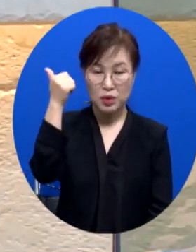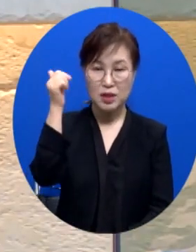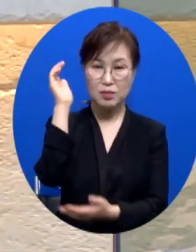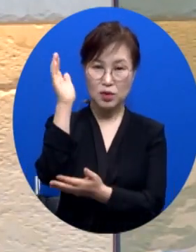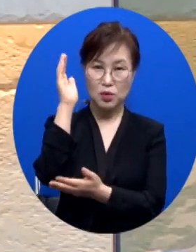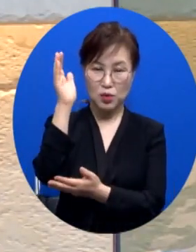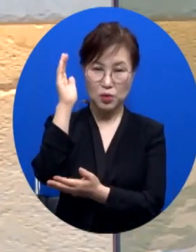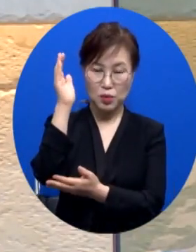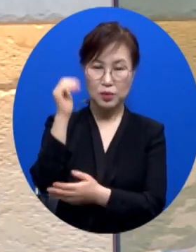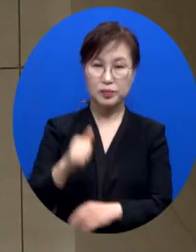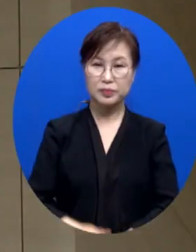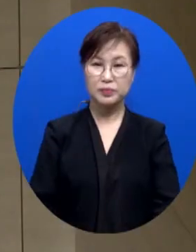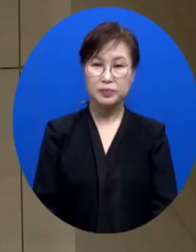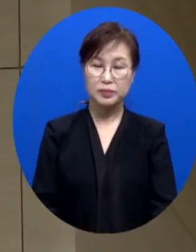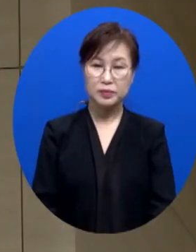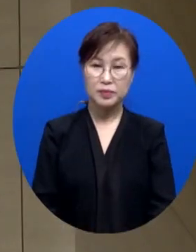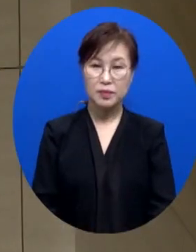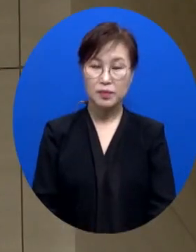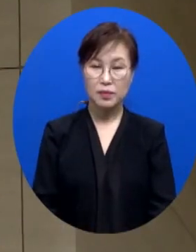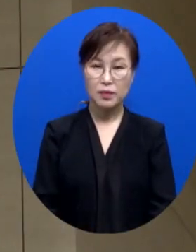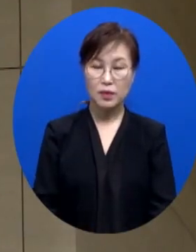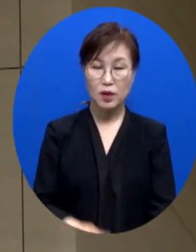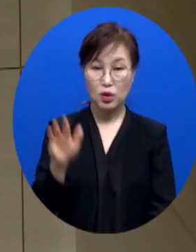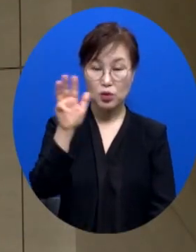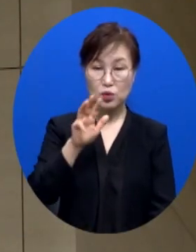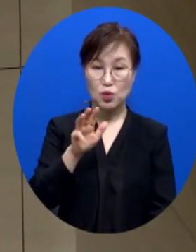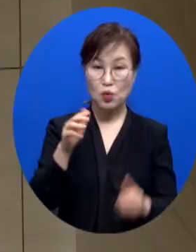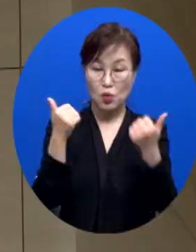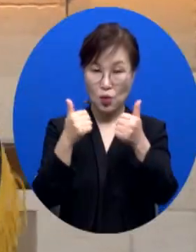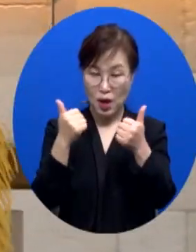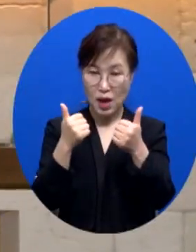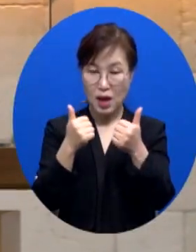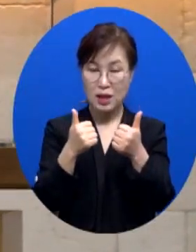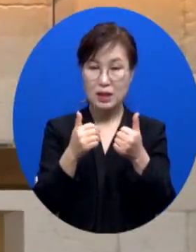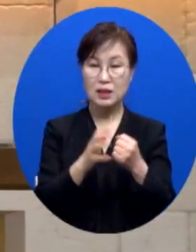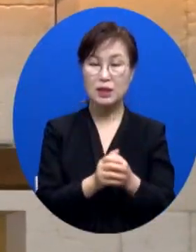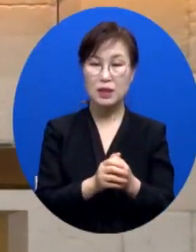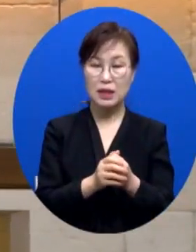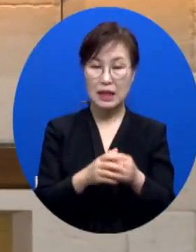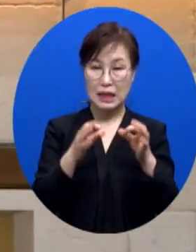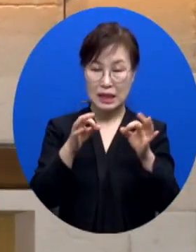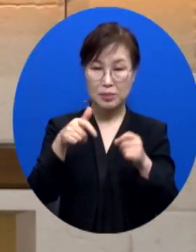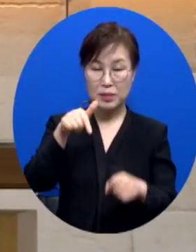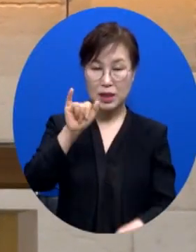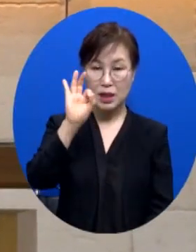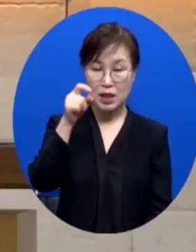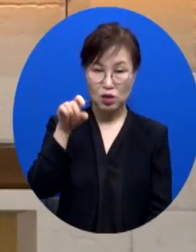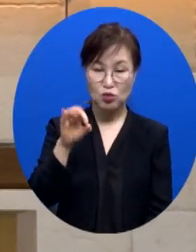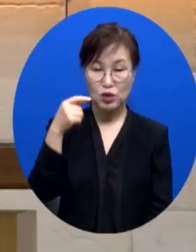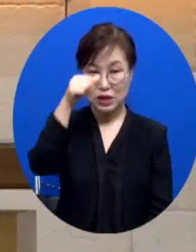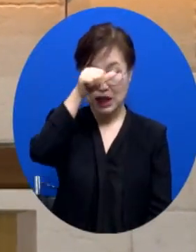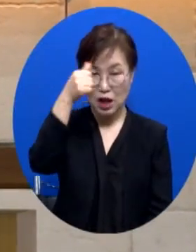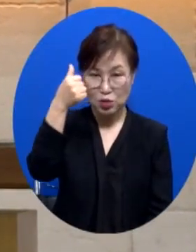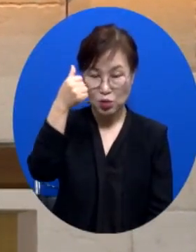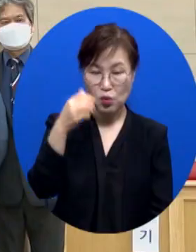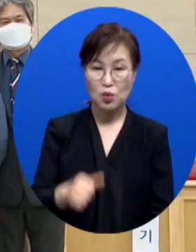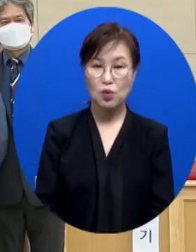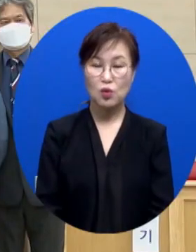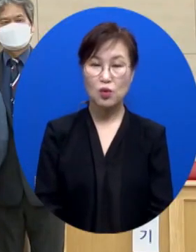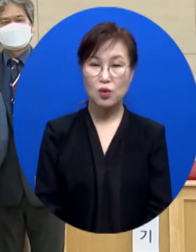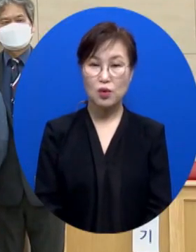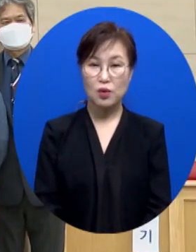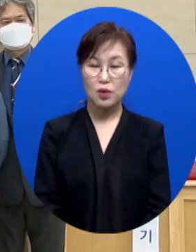설교를 전했습니다. 이어 총회에서는 신임회장의 대구성일교회 김기용 장로, 수석부회장의